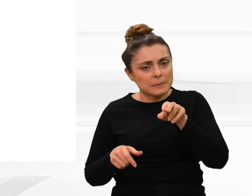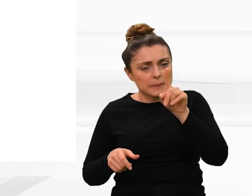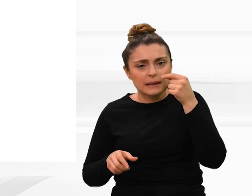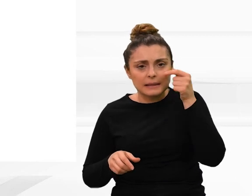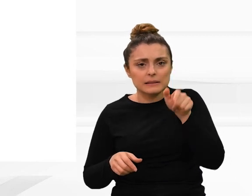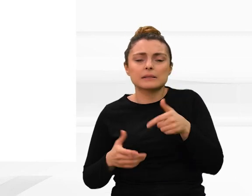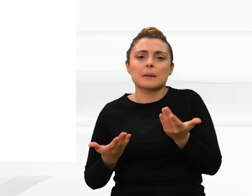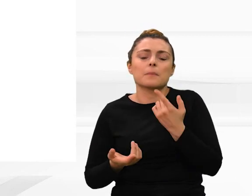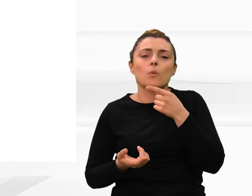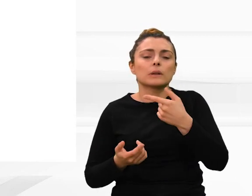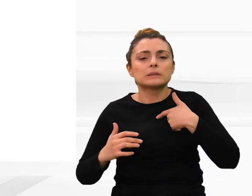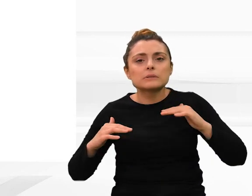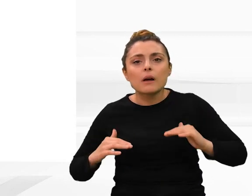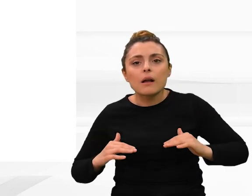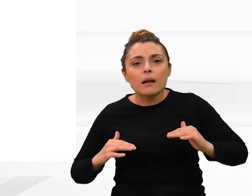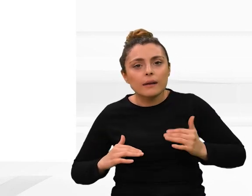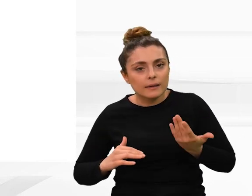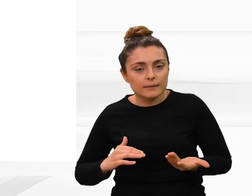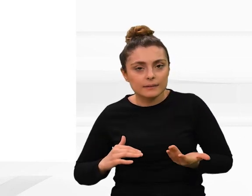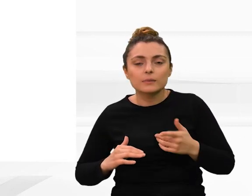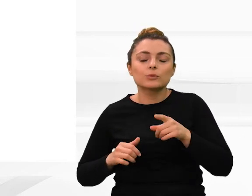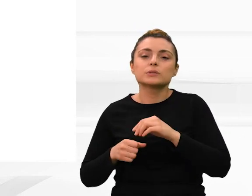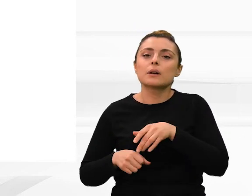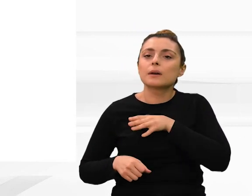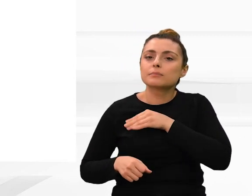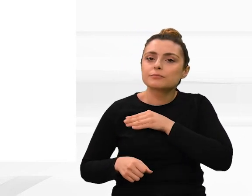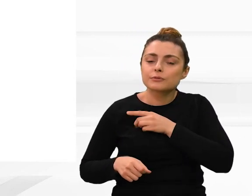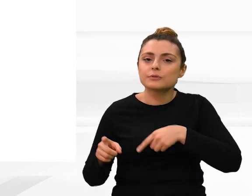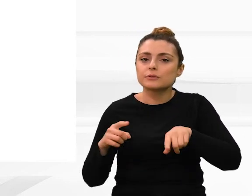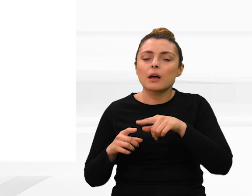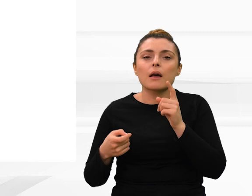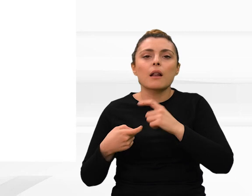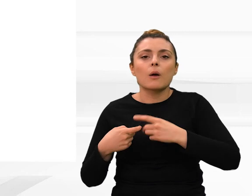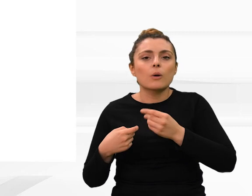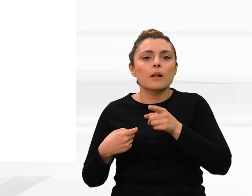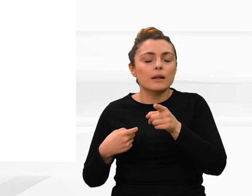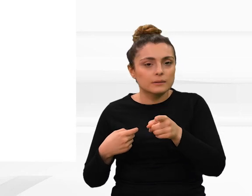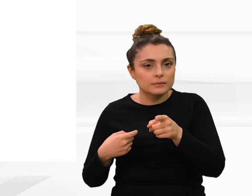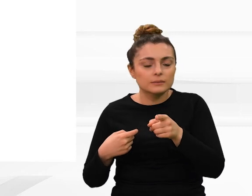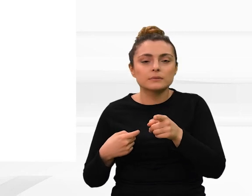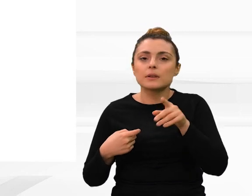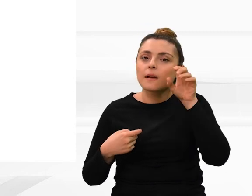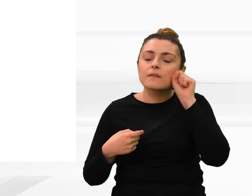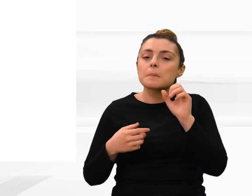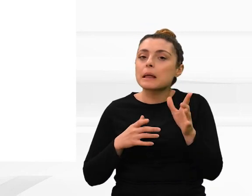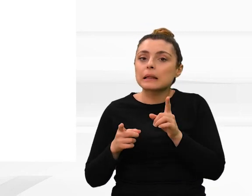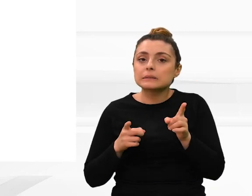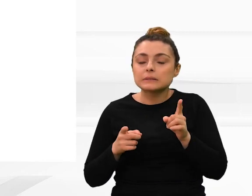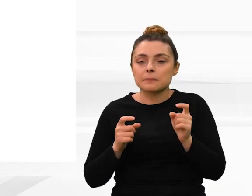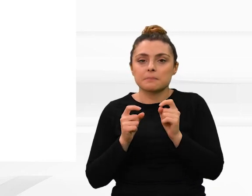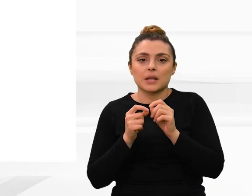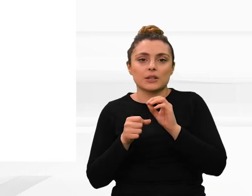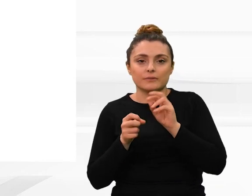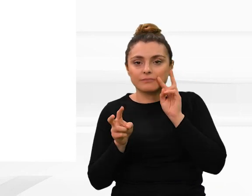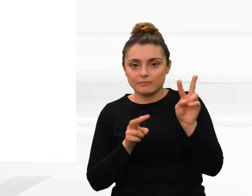bir insanım diğeri onu sakinleştiriyor alçak gönüllülükle ilgili olan kavramlar hangisidir B